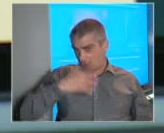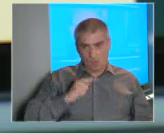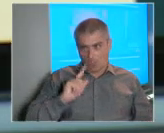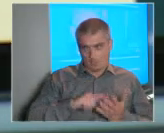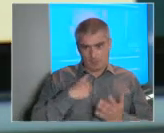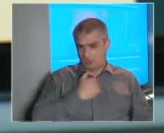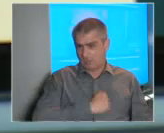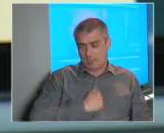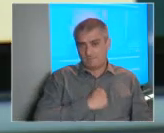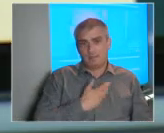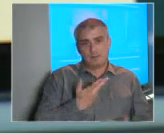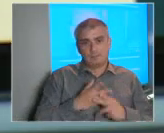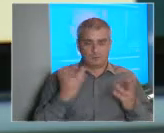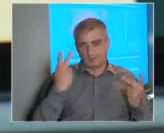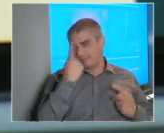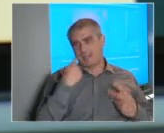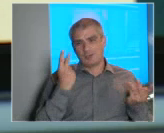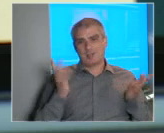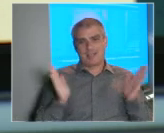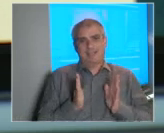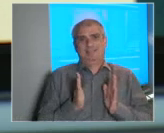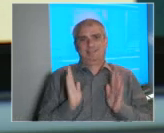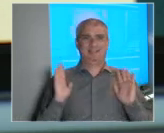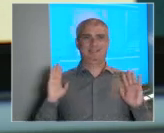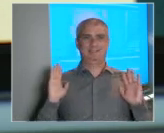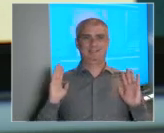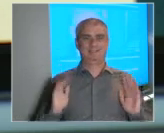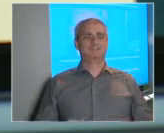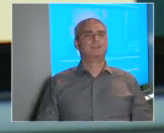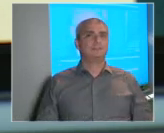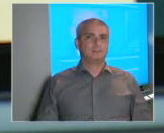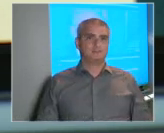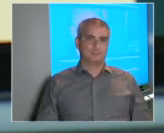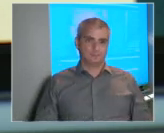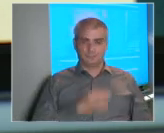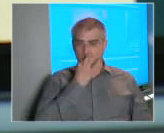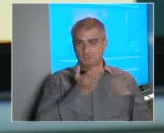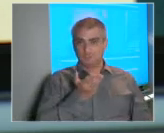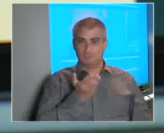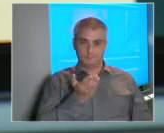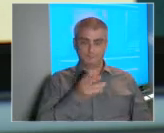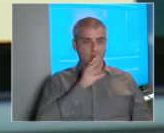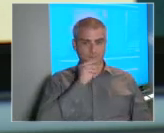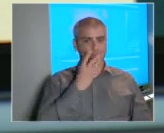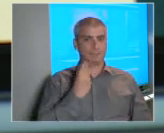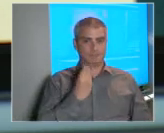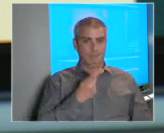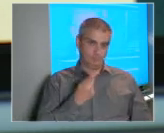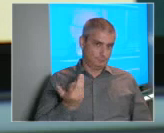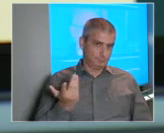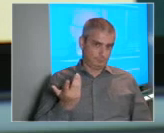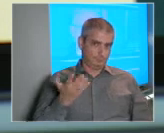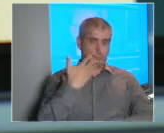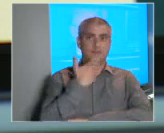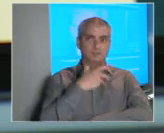באבל, לא, זה פשוט מרזה יותר. כן, זה, כן, זה כן, נכון. זה, זה. בכל מקרה לשאלתך, תראה, מדברים הרבה מאוד